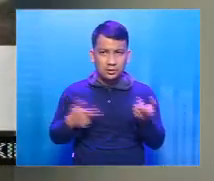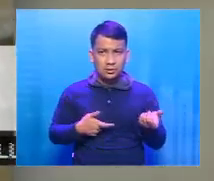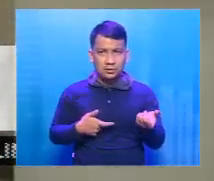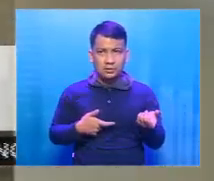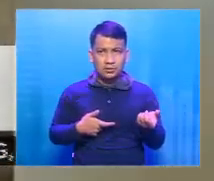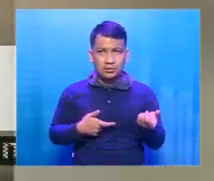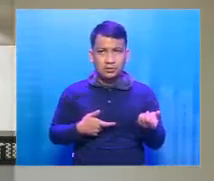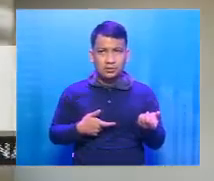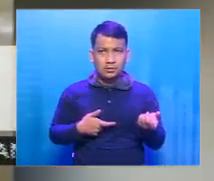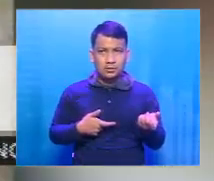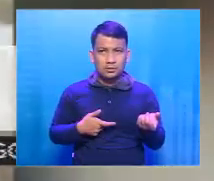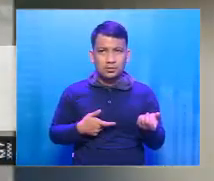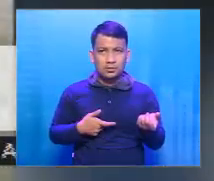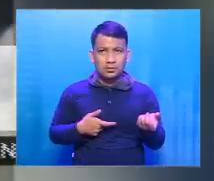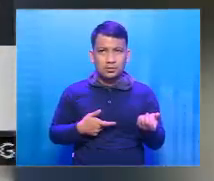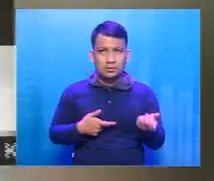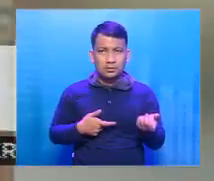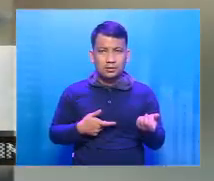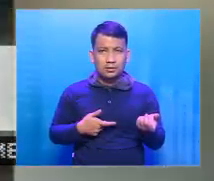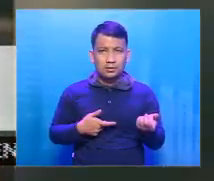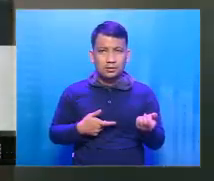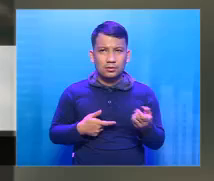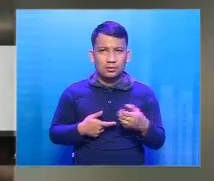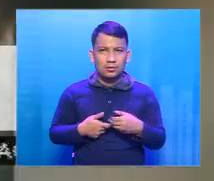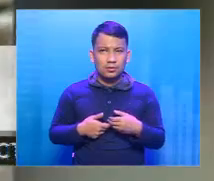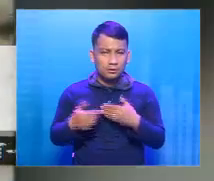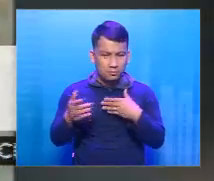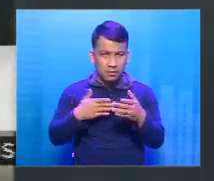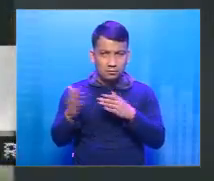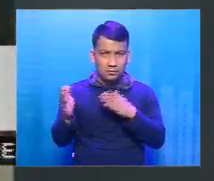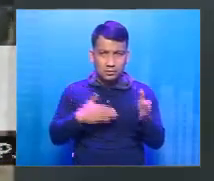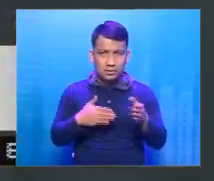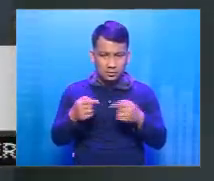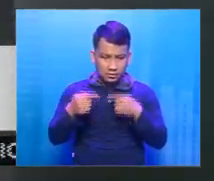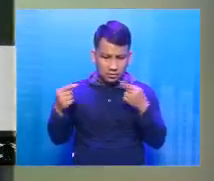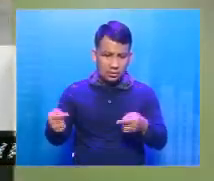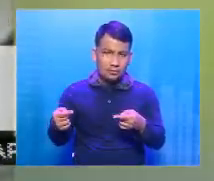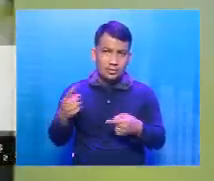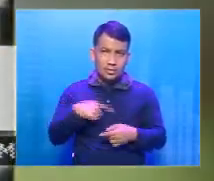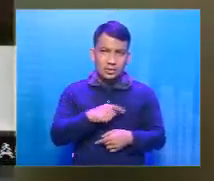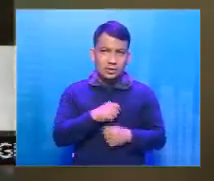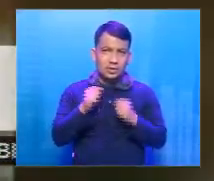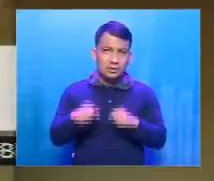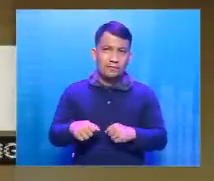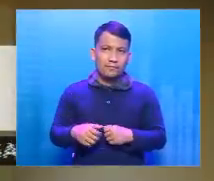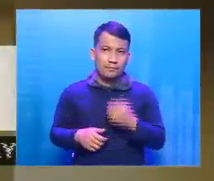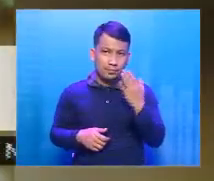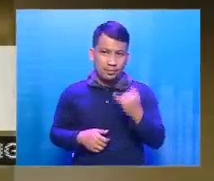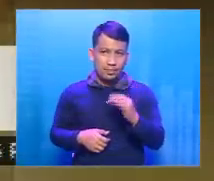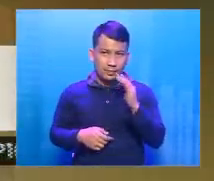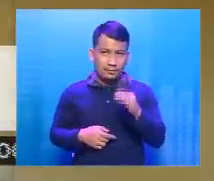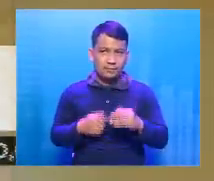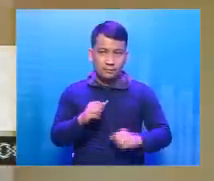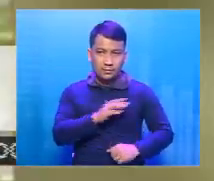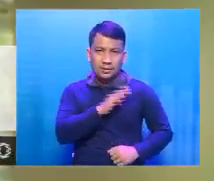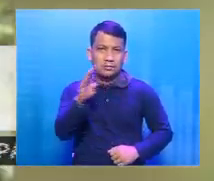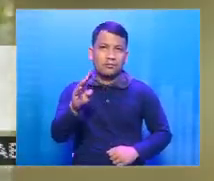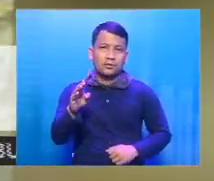wala na magtatangkang o magbalak na lumaban pa. Kaya sa magigiting naman